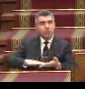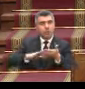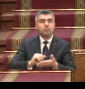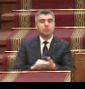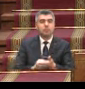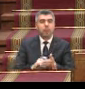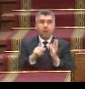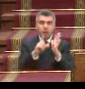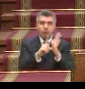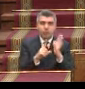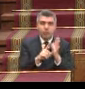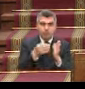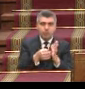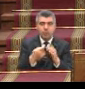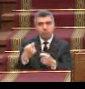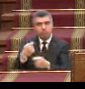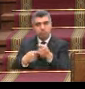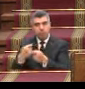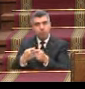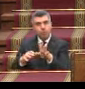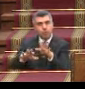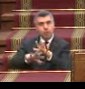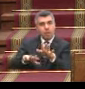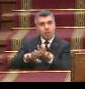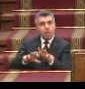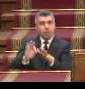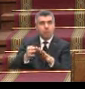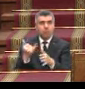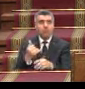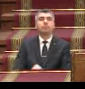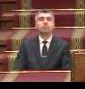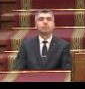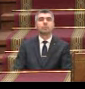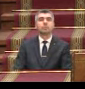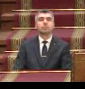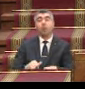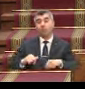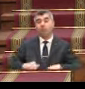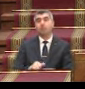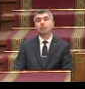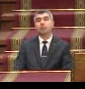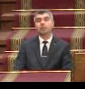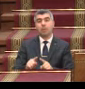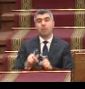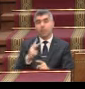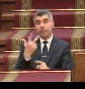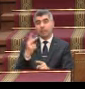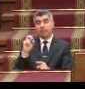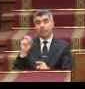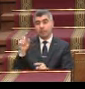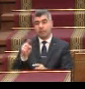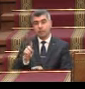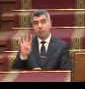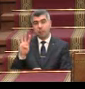حقوق اقتصادية واجتماعية ومكتسبات مهنية. سيد الوزير، إن محطة 30 أبريل تجسد